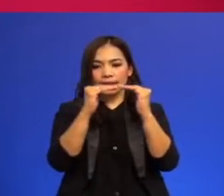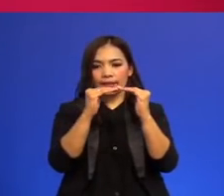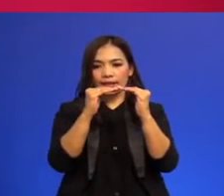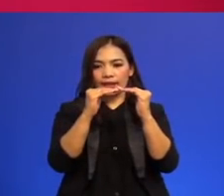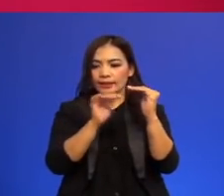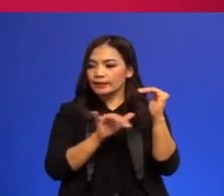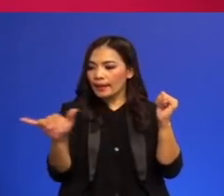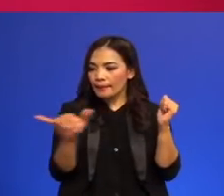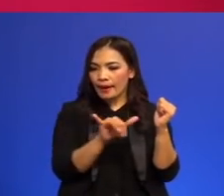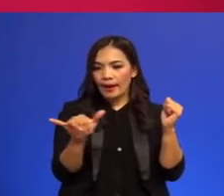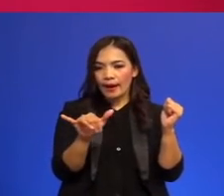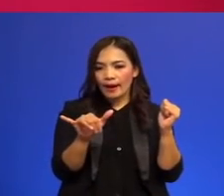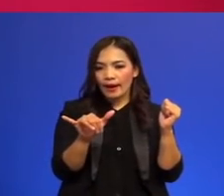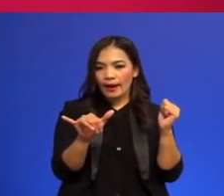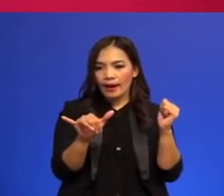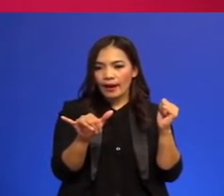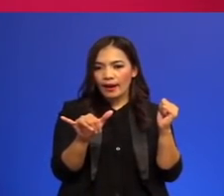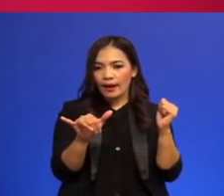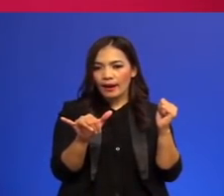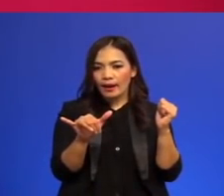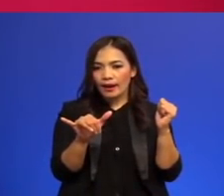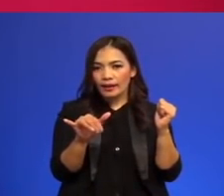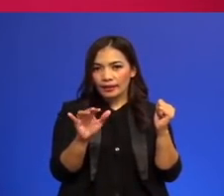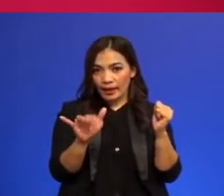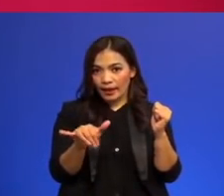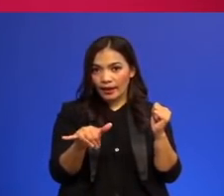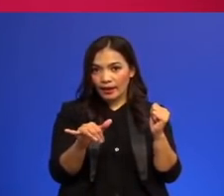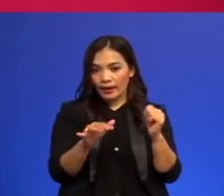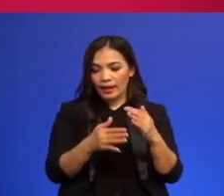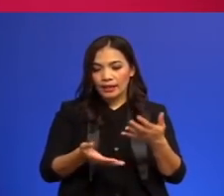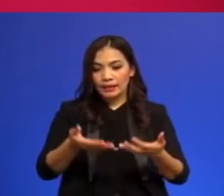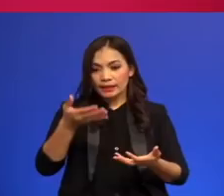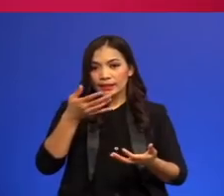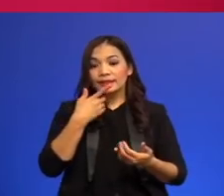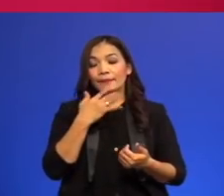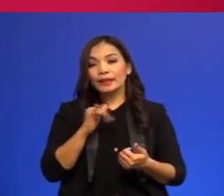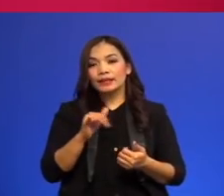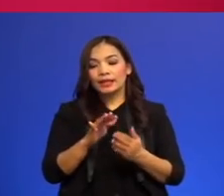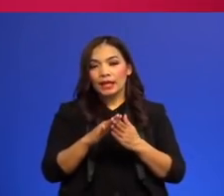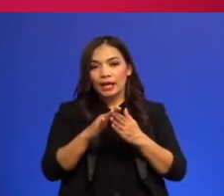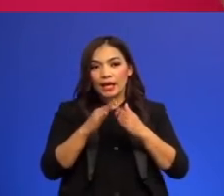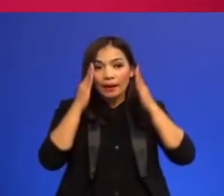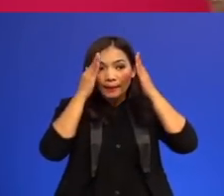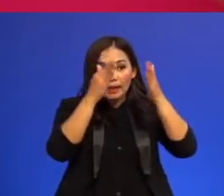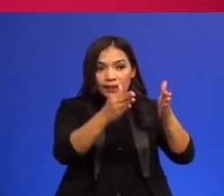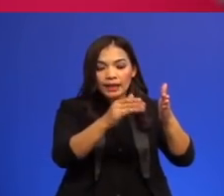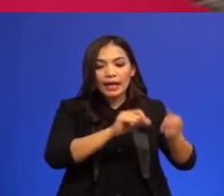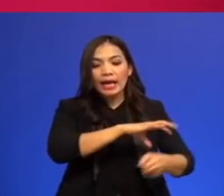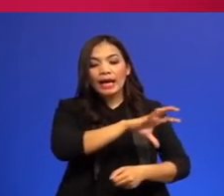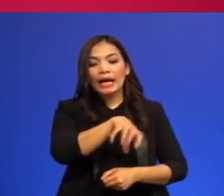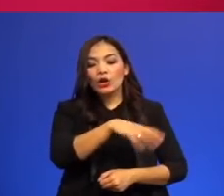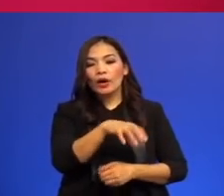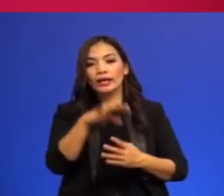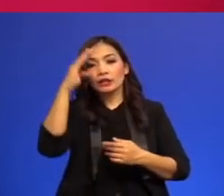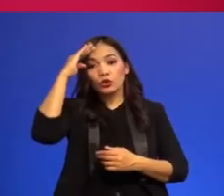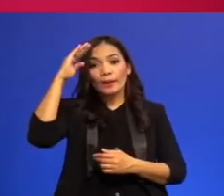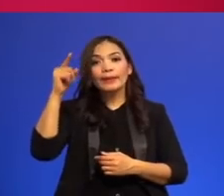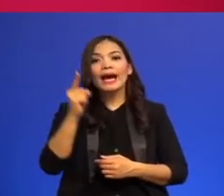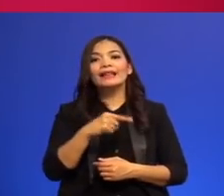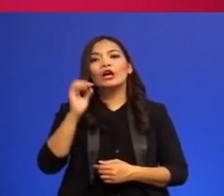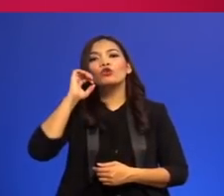adil atau simetris, seimbang dengan perhatian kita kepada keluarga pasangan hidup